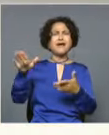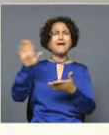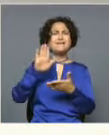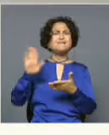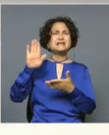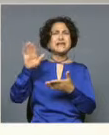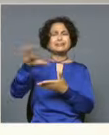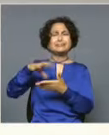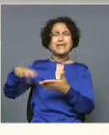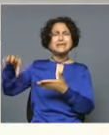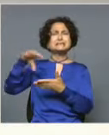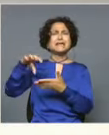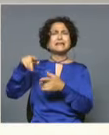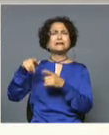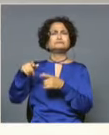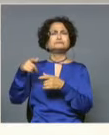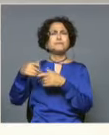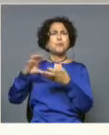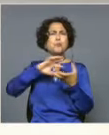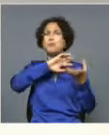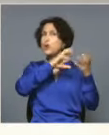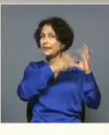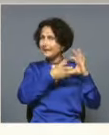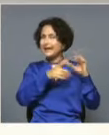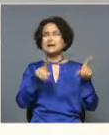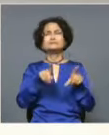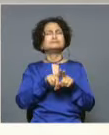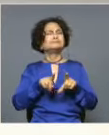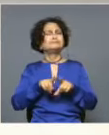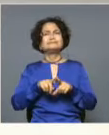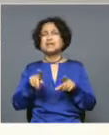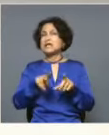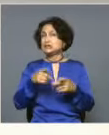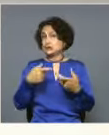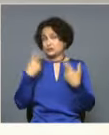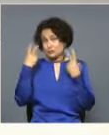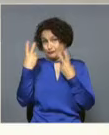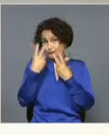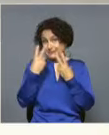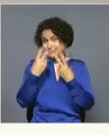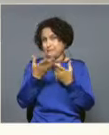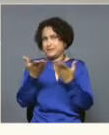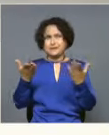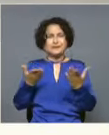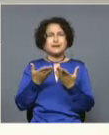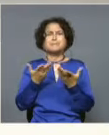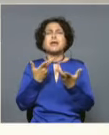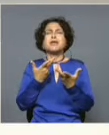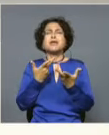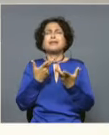че самия Фотий е бил покровител и учител на Константин Кирил Философ и в този смисъл един от най-близките му